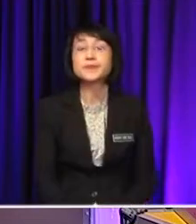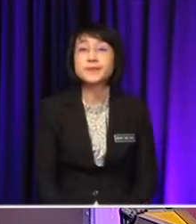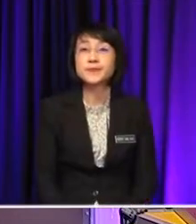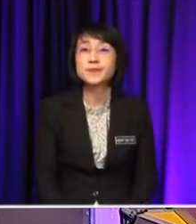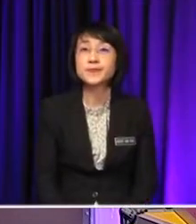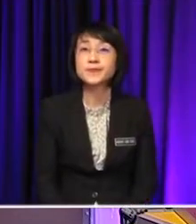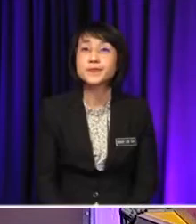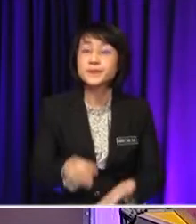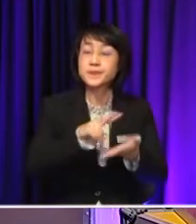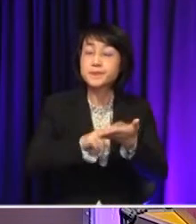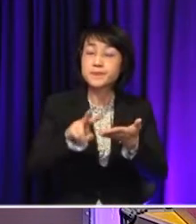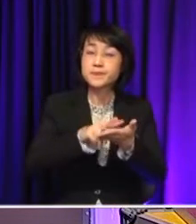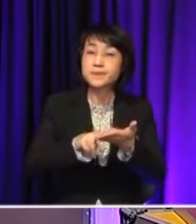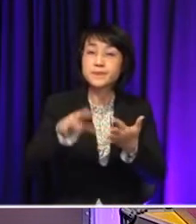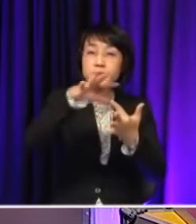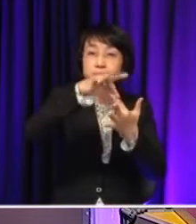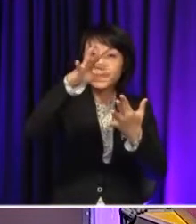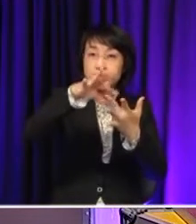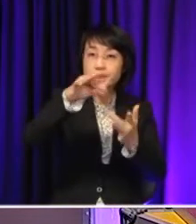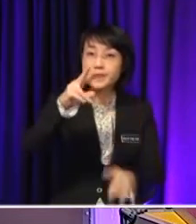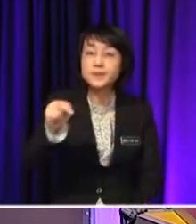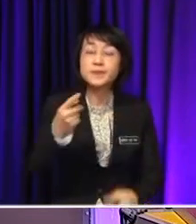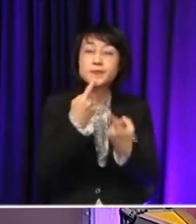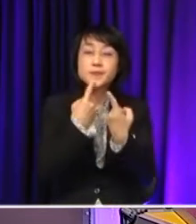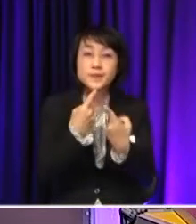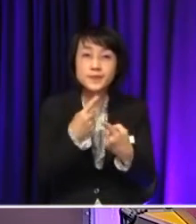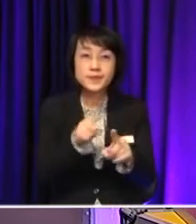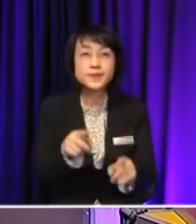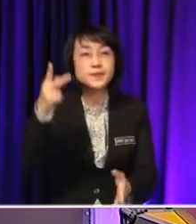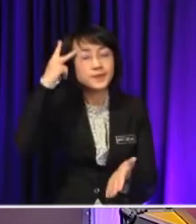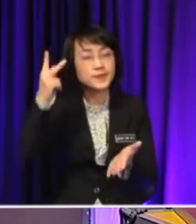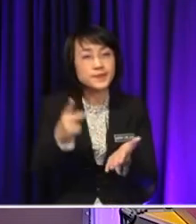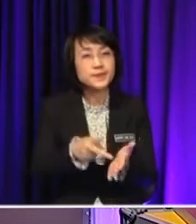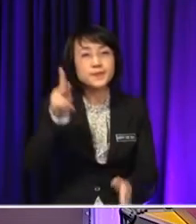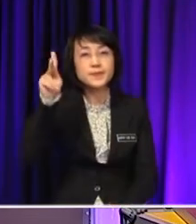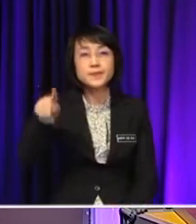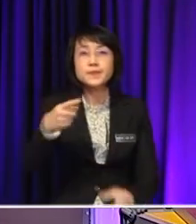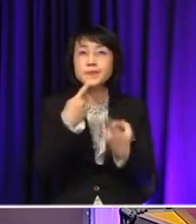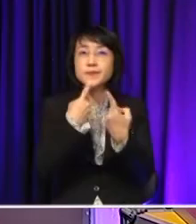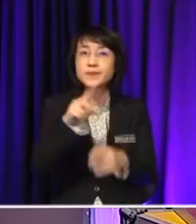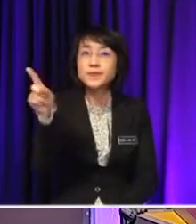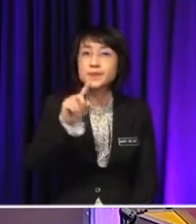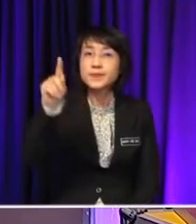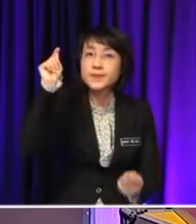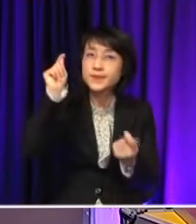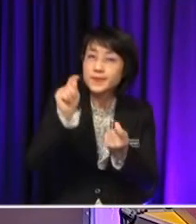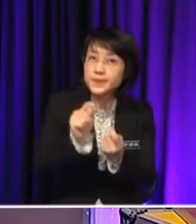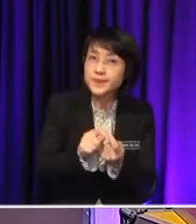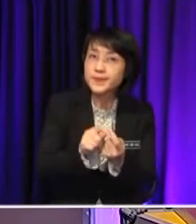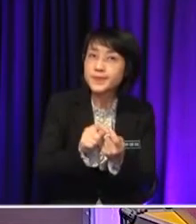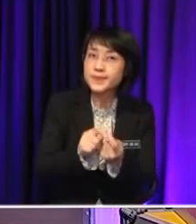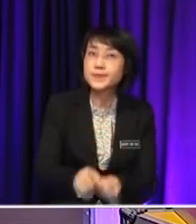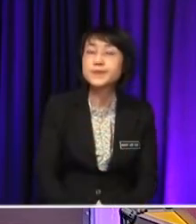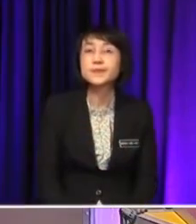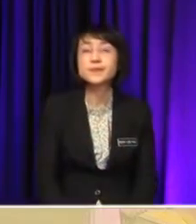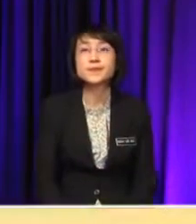dan kenal pasti jawaban mana yang tepat eh BC dan di Aina pilih b ada Saya tunjuk kayak apa ya